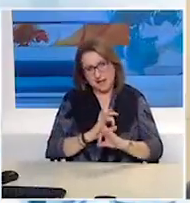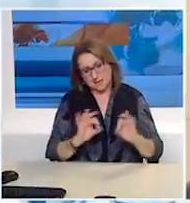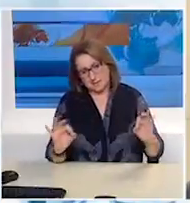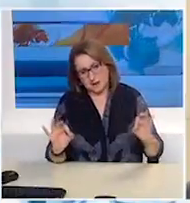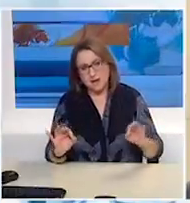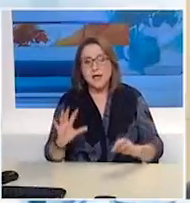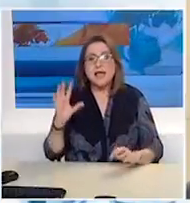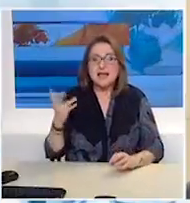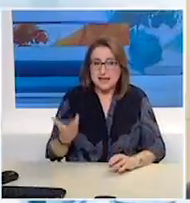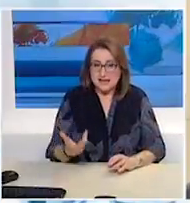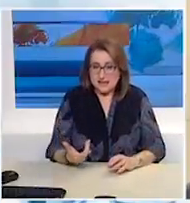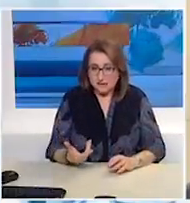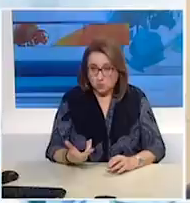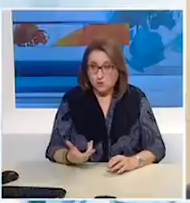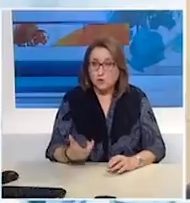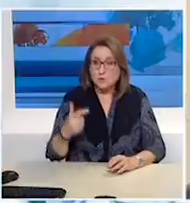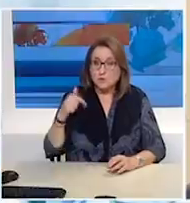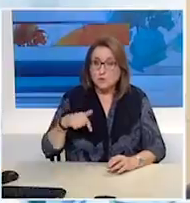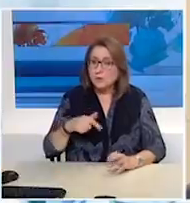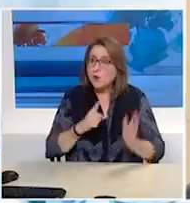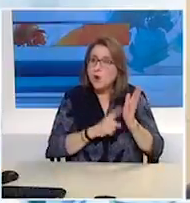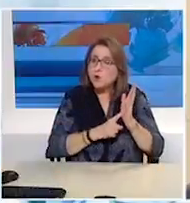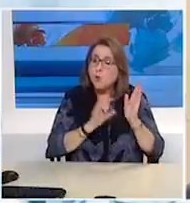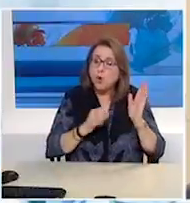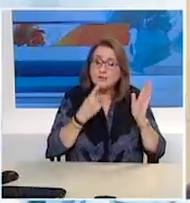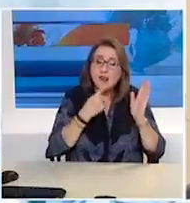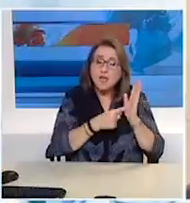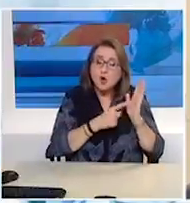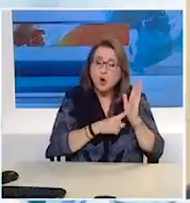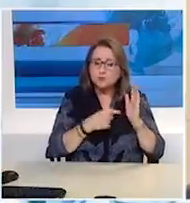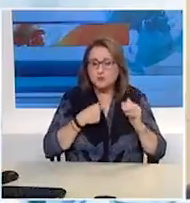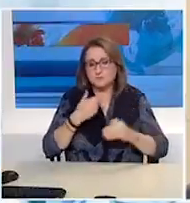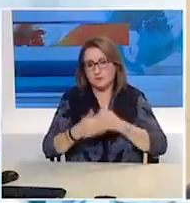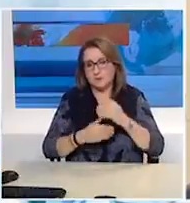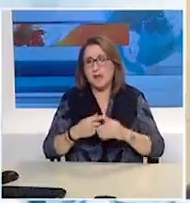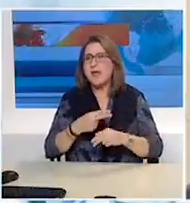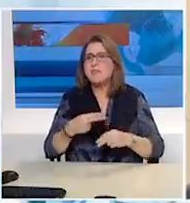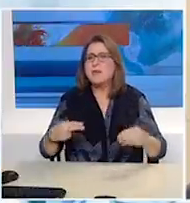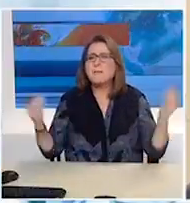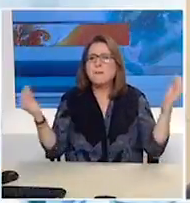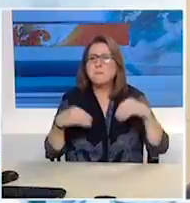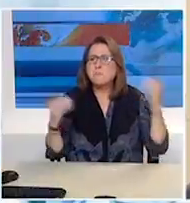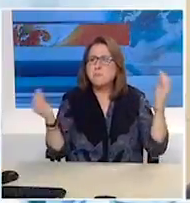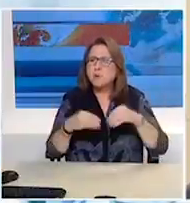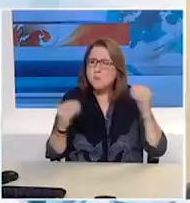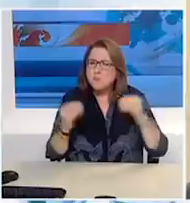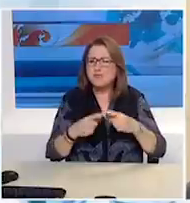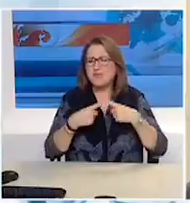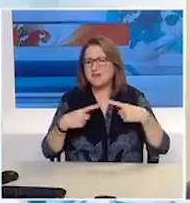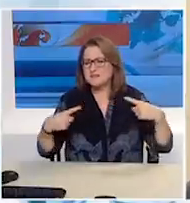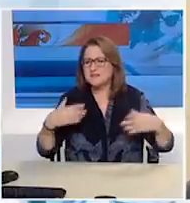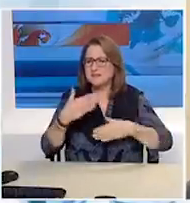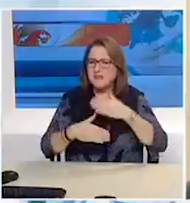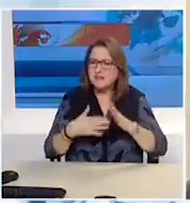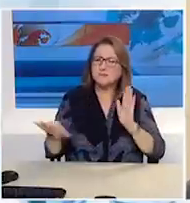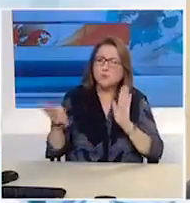πλαίσιο της υφιστάμενης νομοθεσίας γίνονται αυτές οι δαπάνες, οι προμήθειες και οι όποιες διαδικασίες στο δημόσιο τομέα.